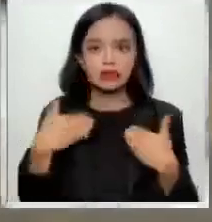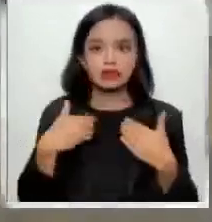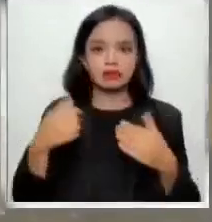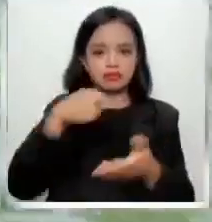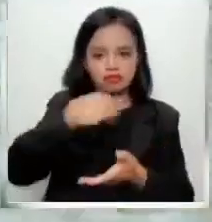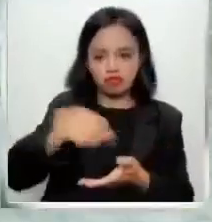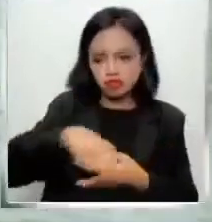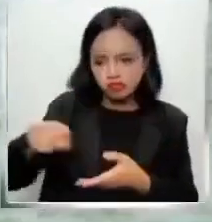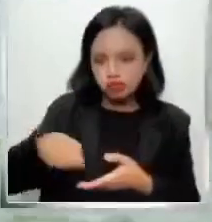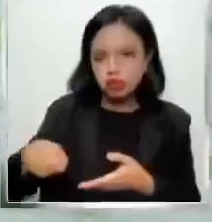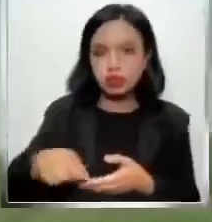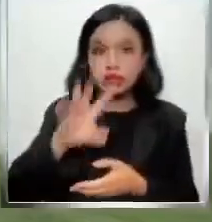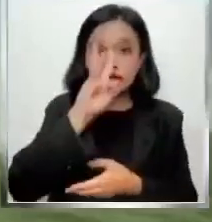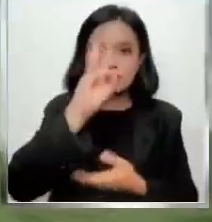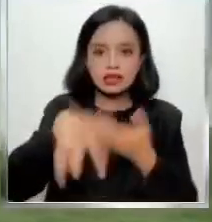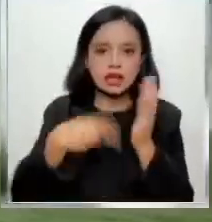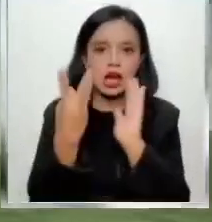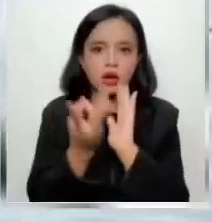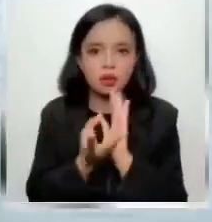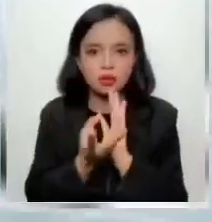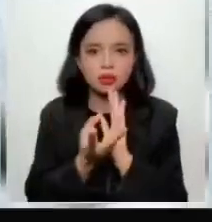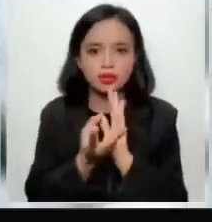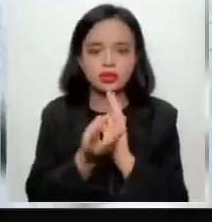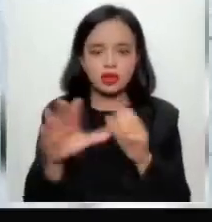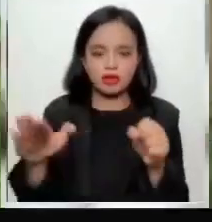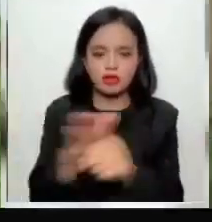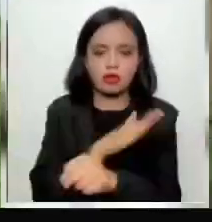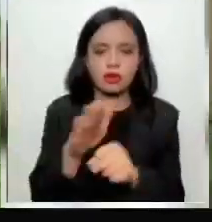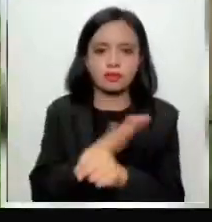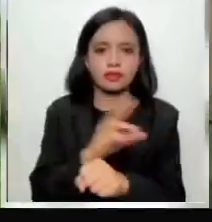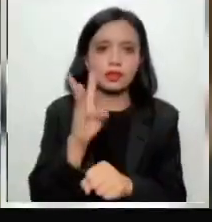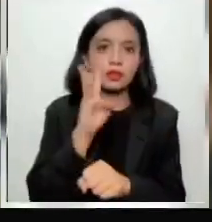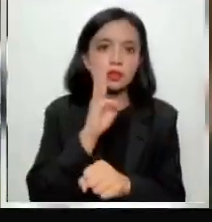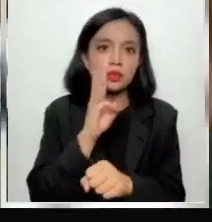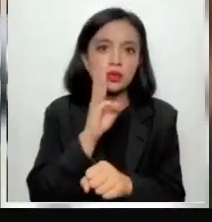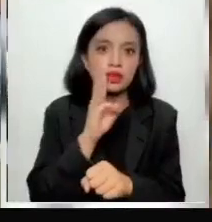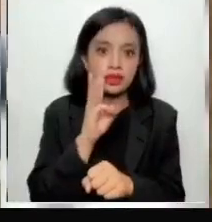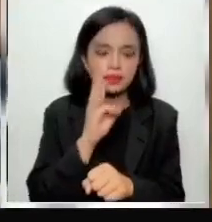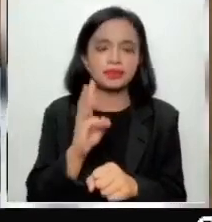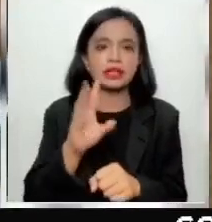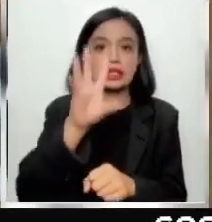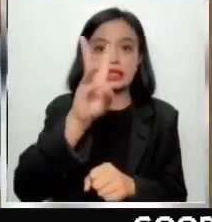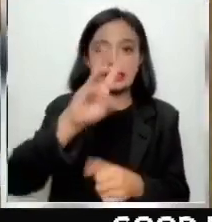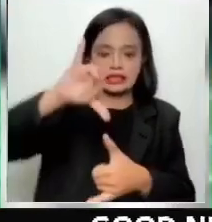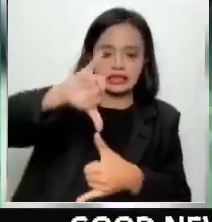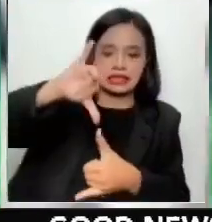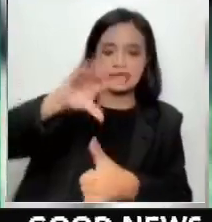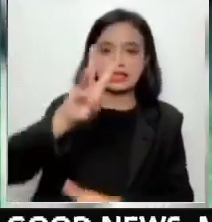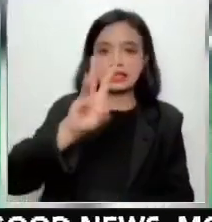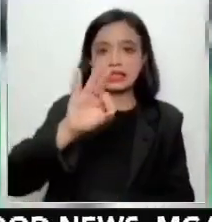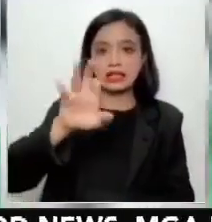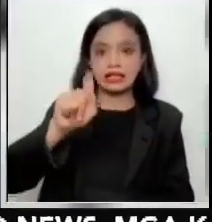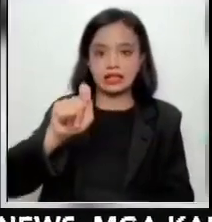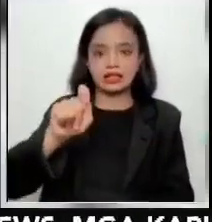na oras naman daw nilang pinunuan tubig ang fish tank na may lalim na 6 feet. Gumamit po kami ng makina pwede gasolina na water pump.